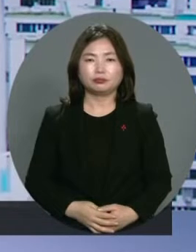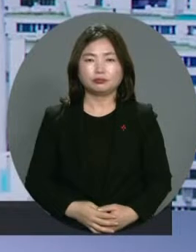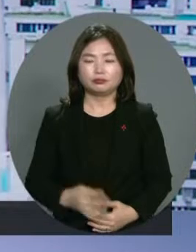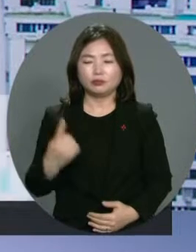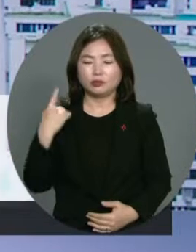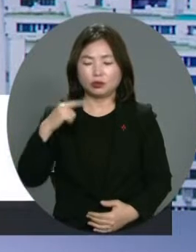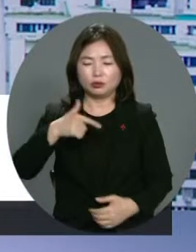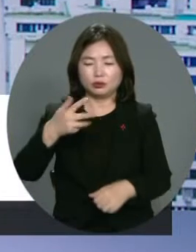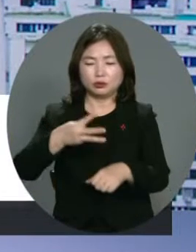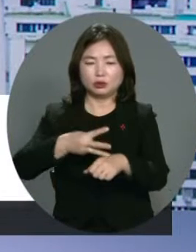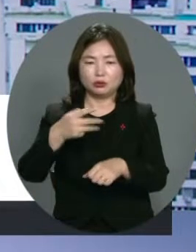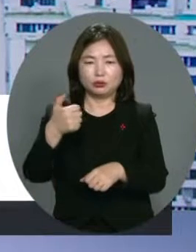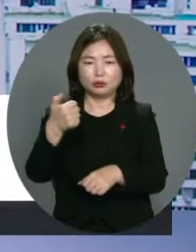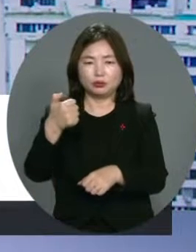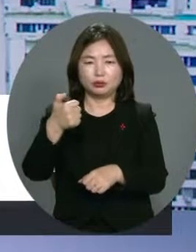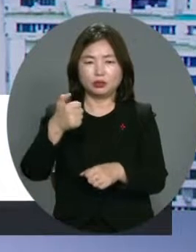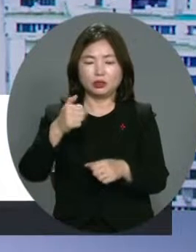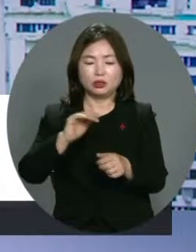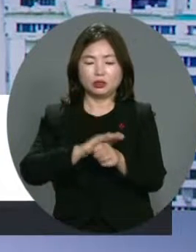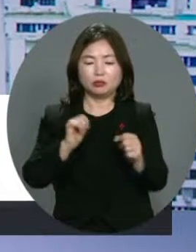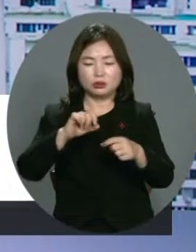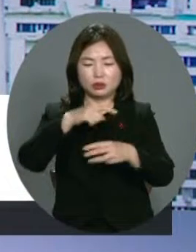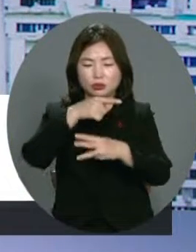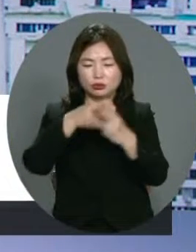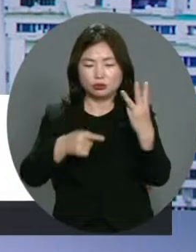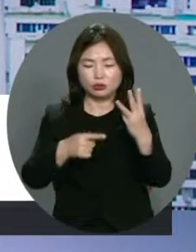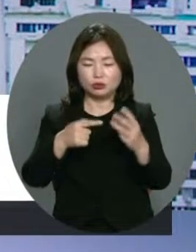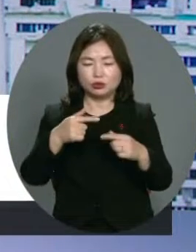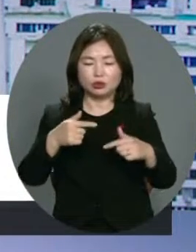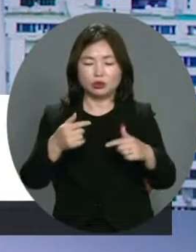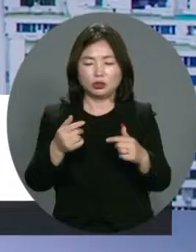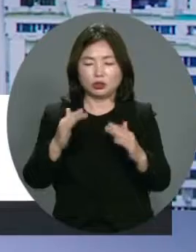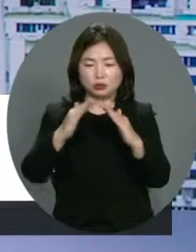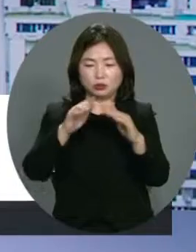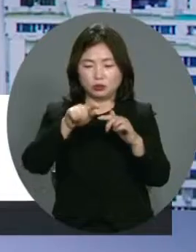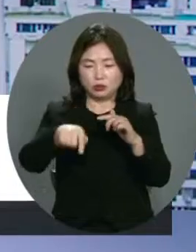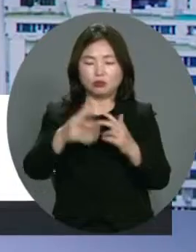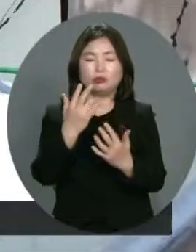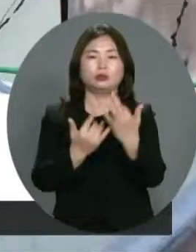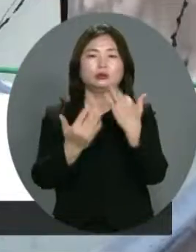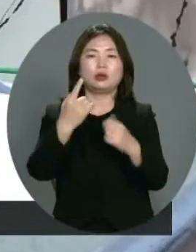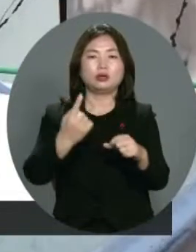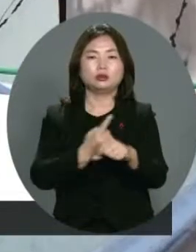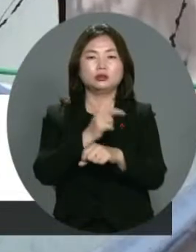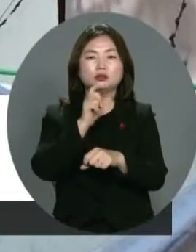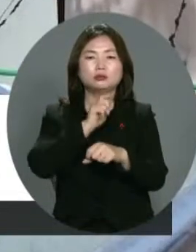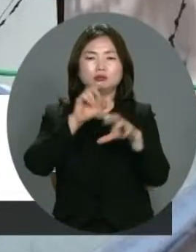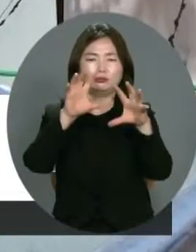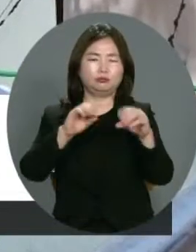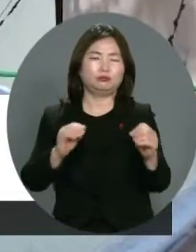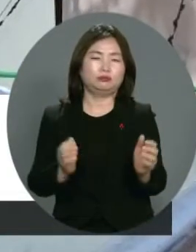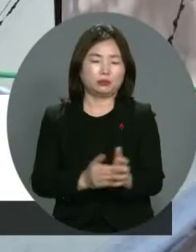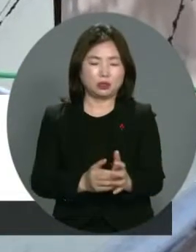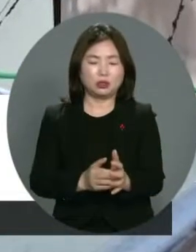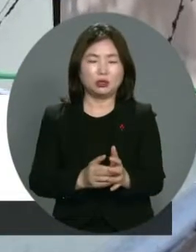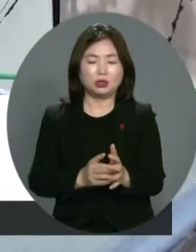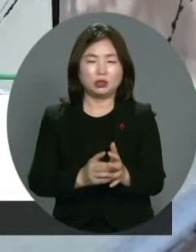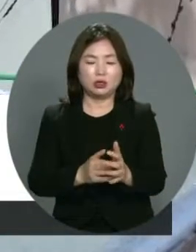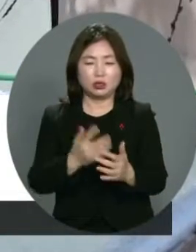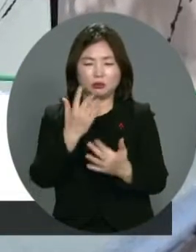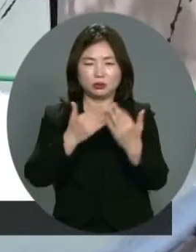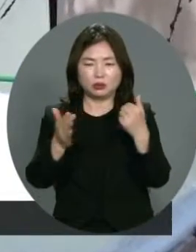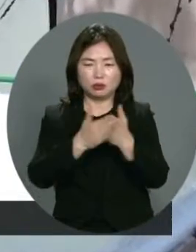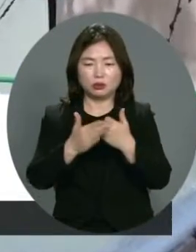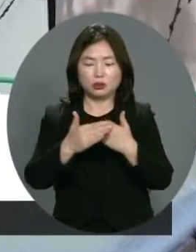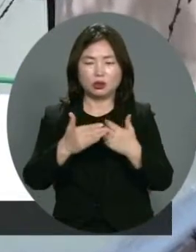어제 오후 3시 50분쯤 경북 상주시 낙동면에 한 주택에서 불이나 1시간 10분 만에 꺼졌습니다이